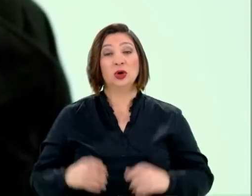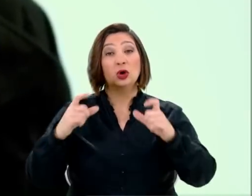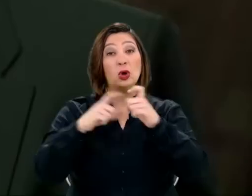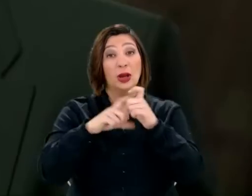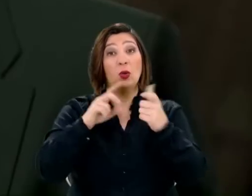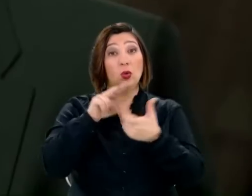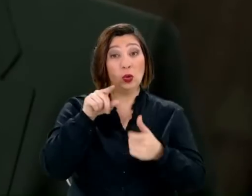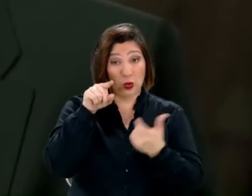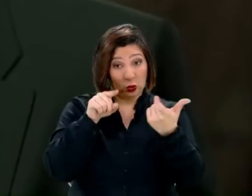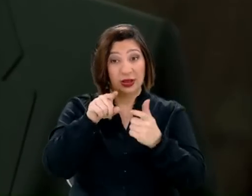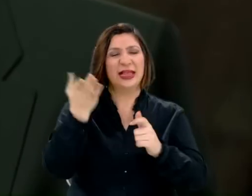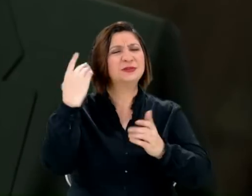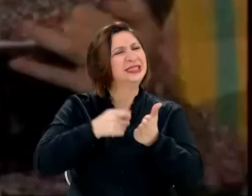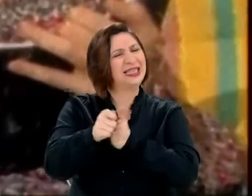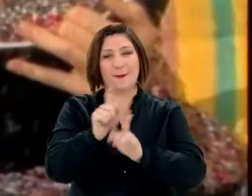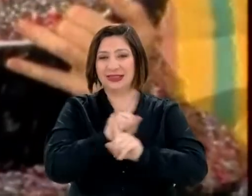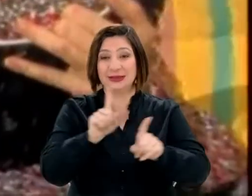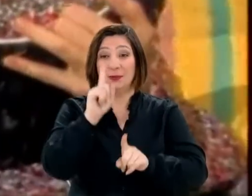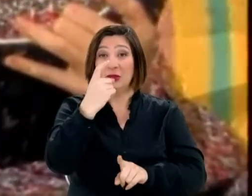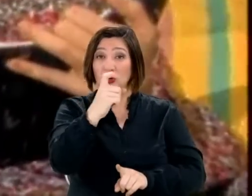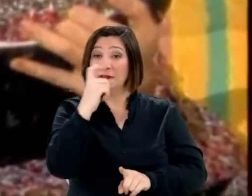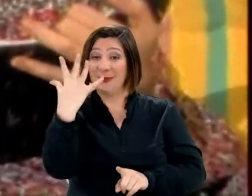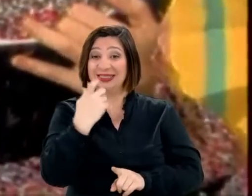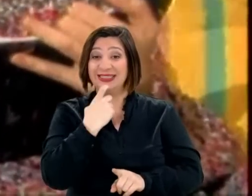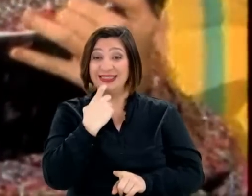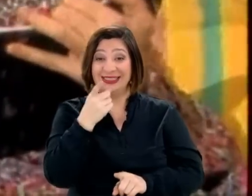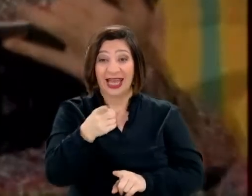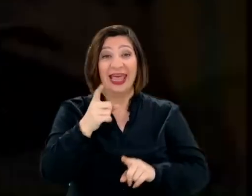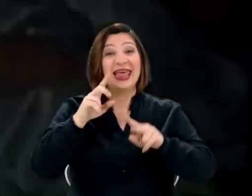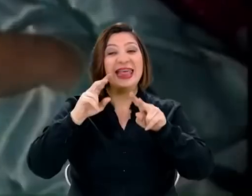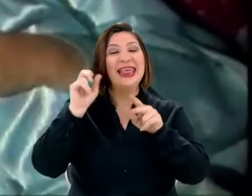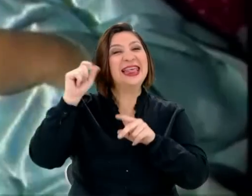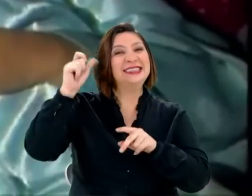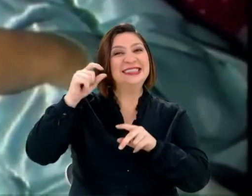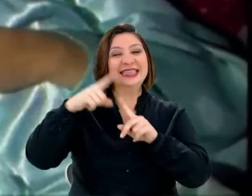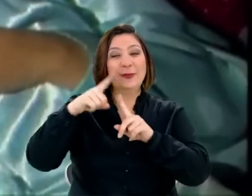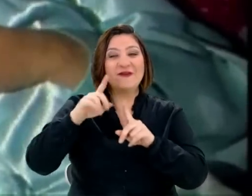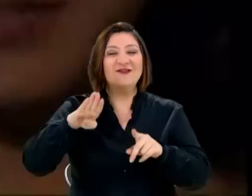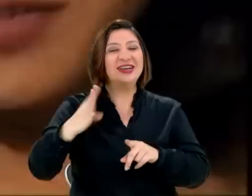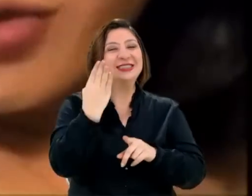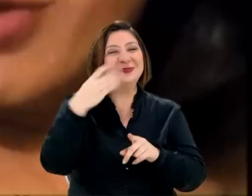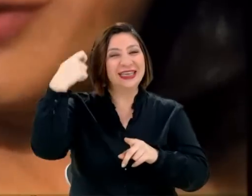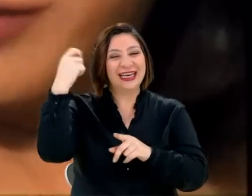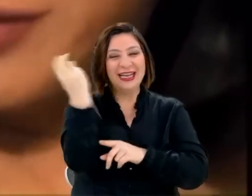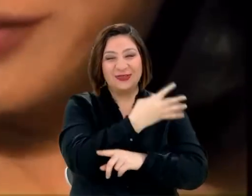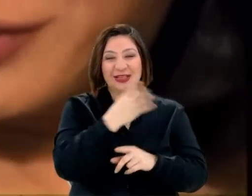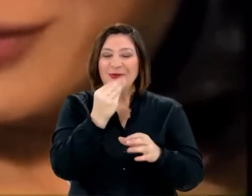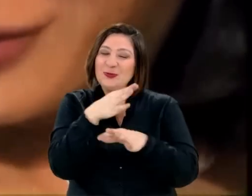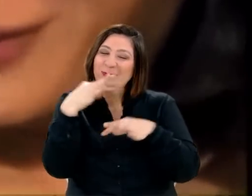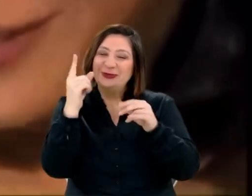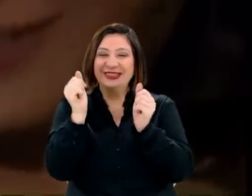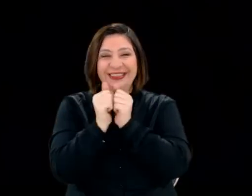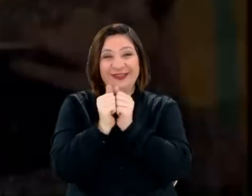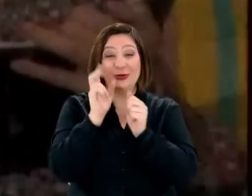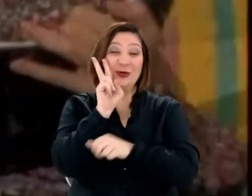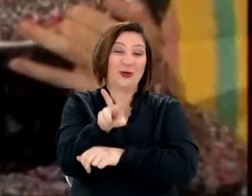Gökhan Uygun, geçmişini silemezsin. 1995 senesinde Yıldız Tilbe'nin Vazgeçtim klibinde nasıl mutlu bir çifti